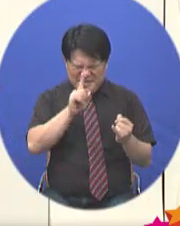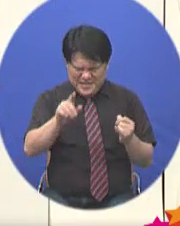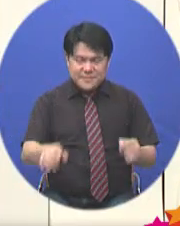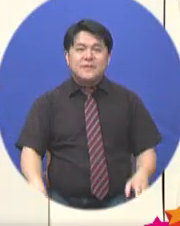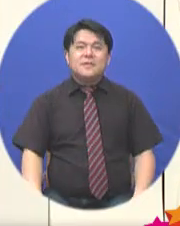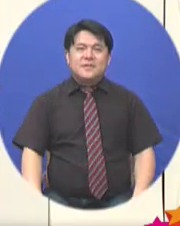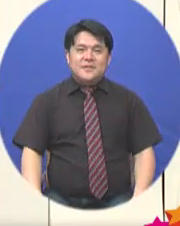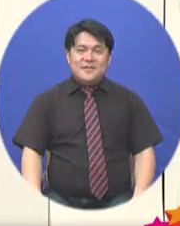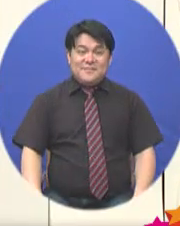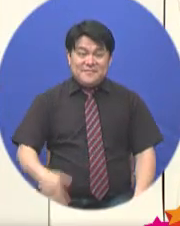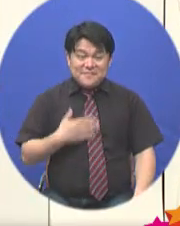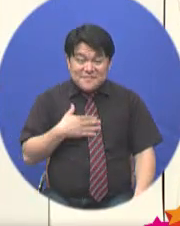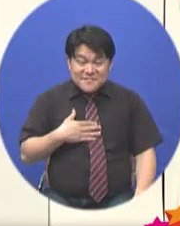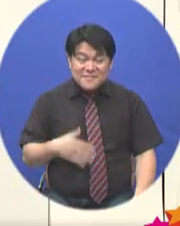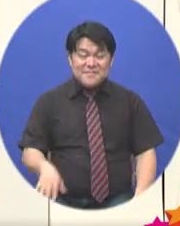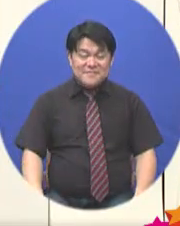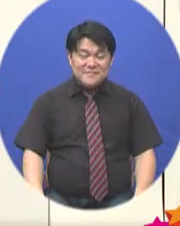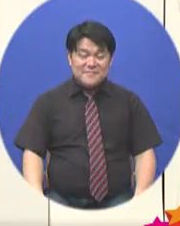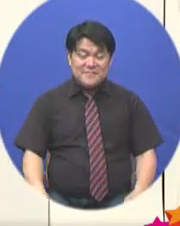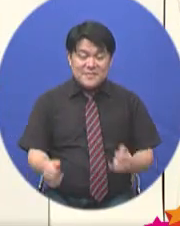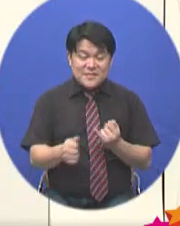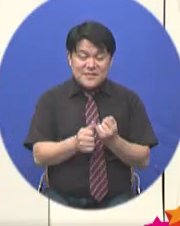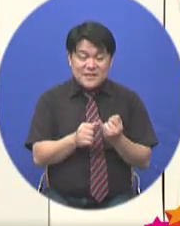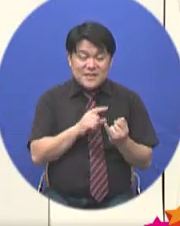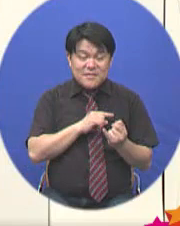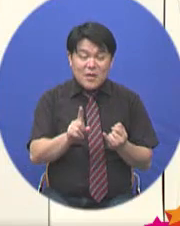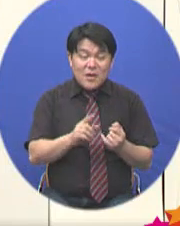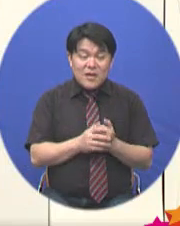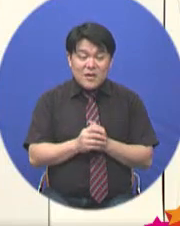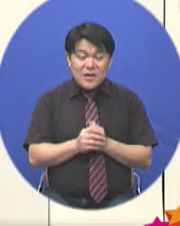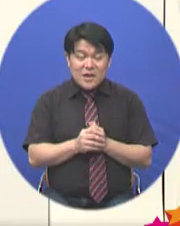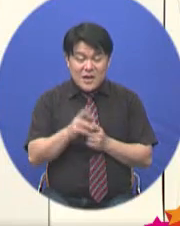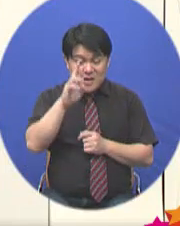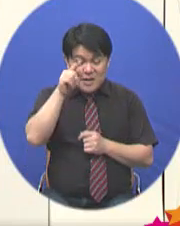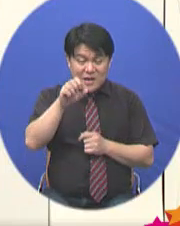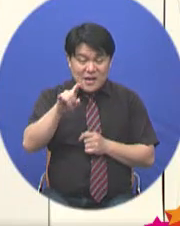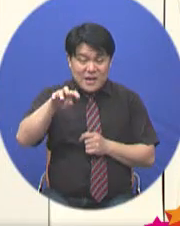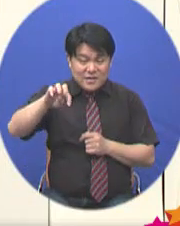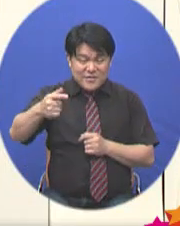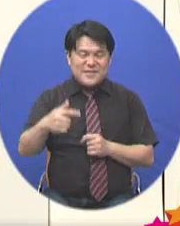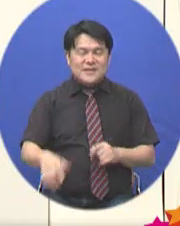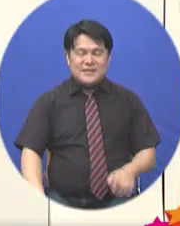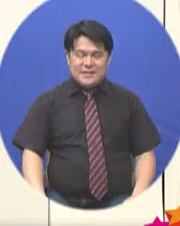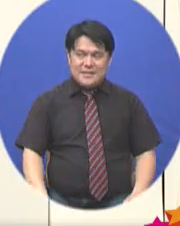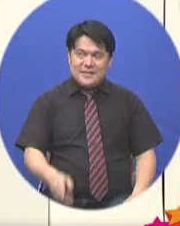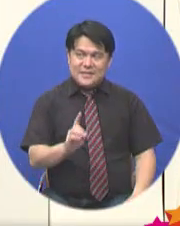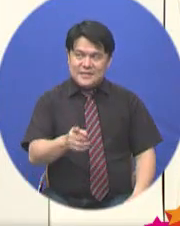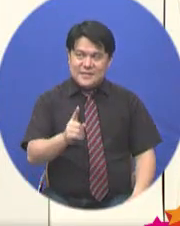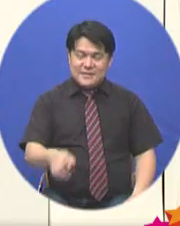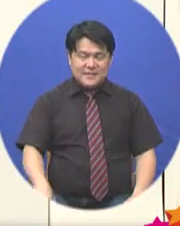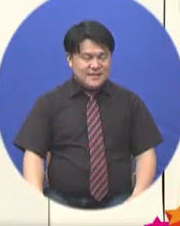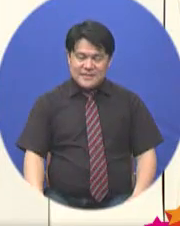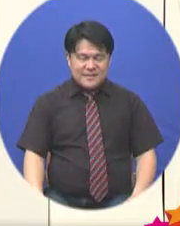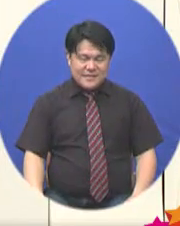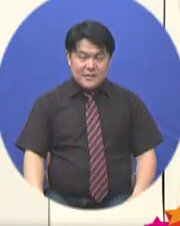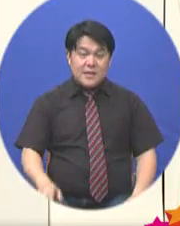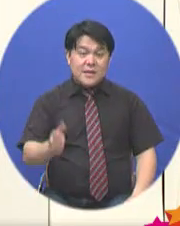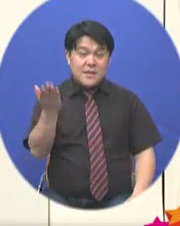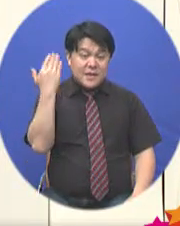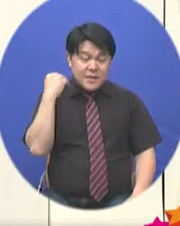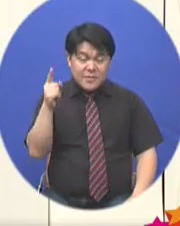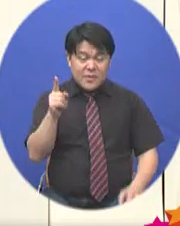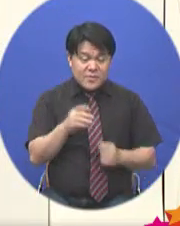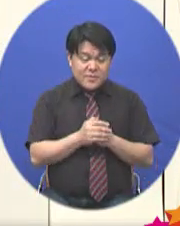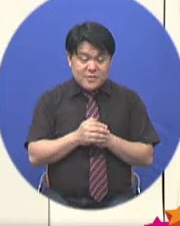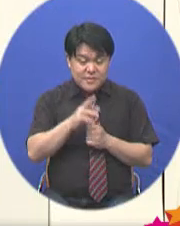보약 같은 친구? 네. 아, 예. 부인 이름은? 박애선요. 아, 그러니까 그땐 부인 이름